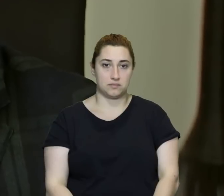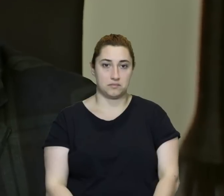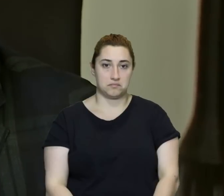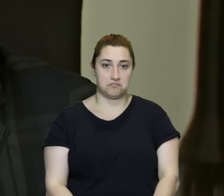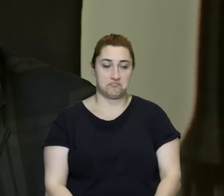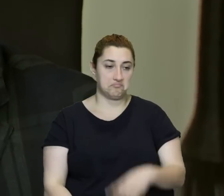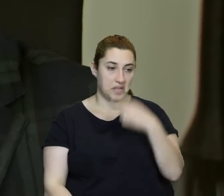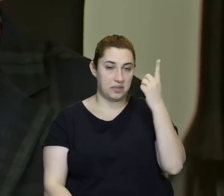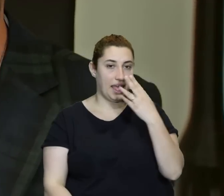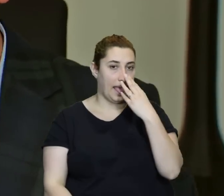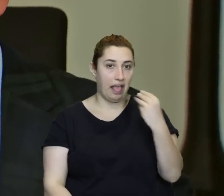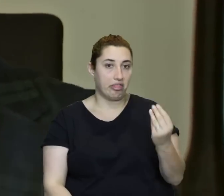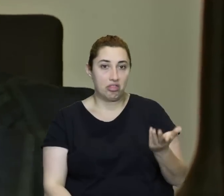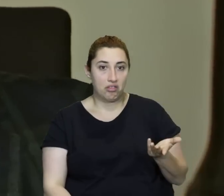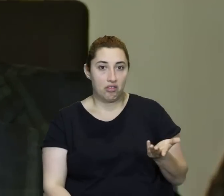Belki bir hediye.